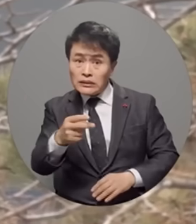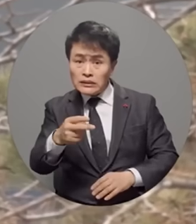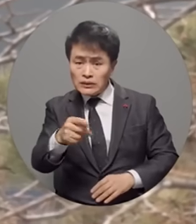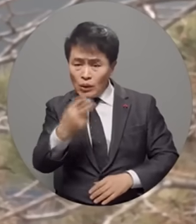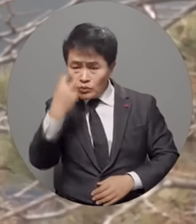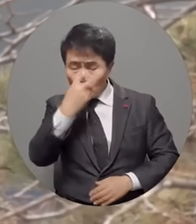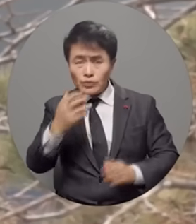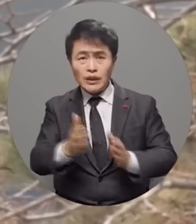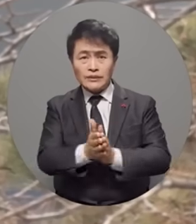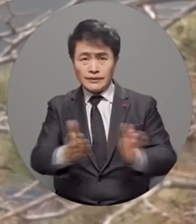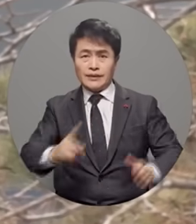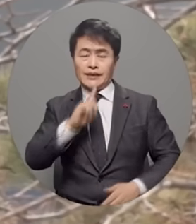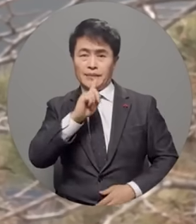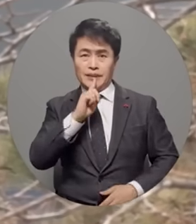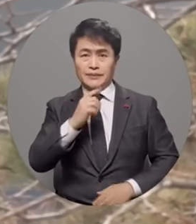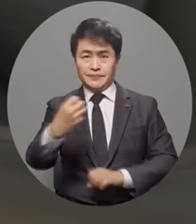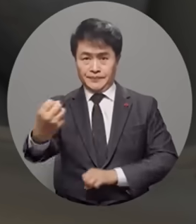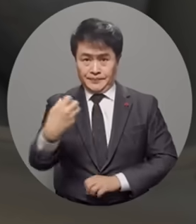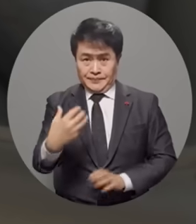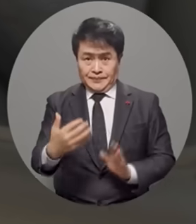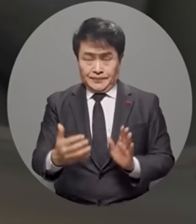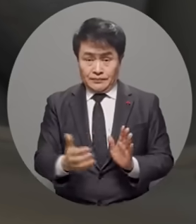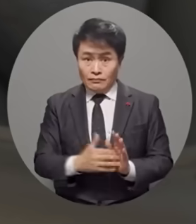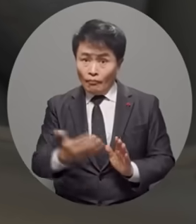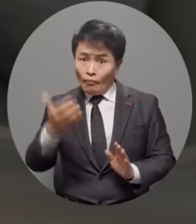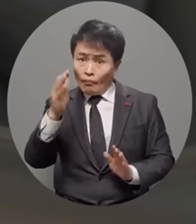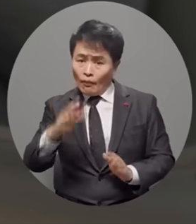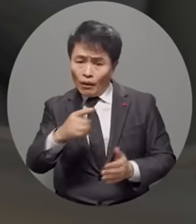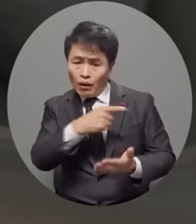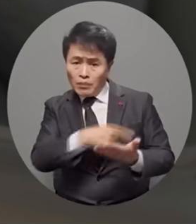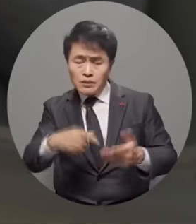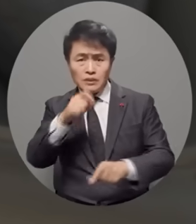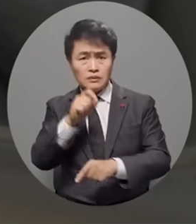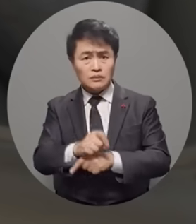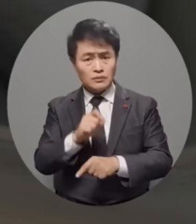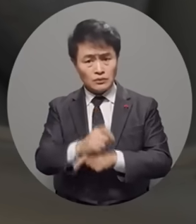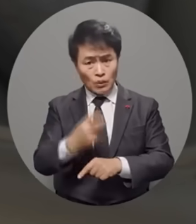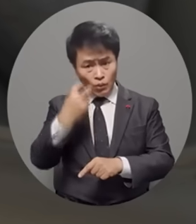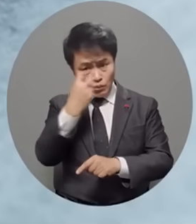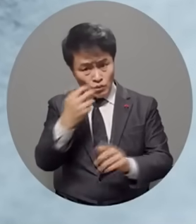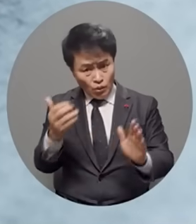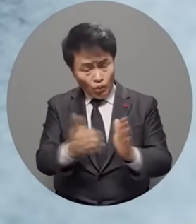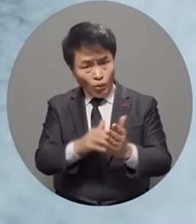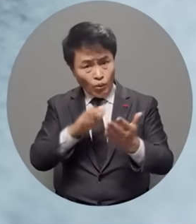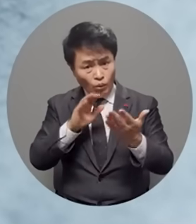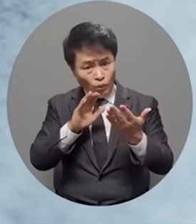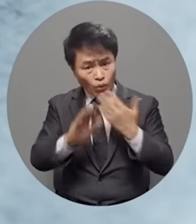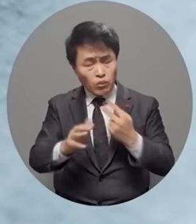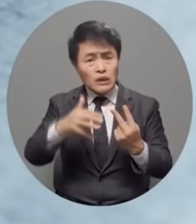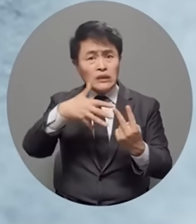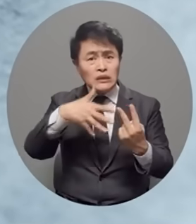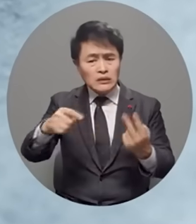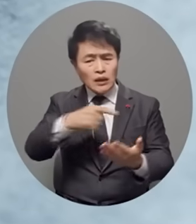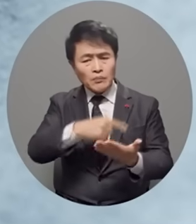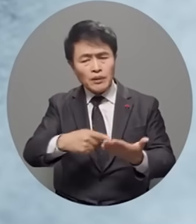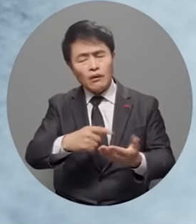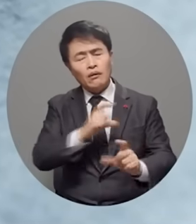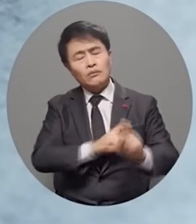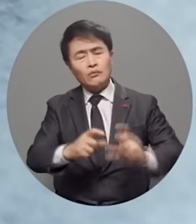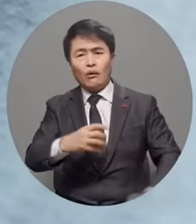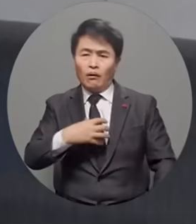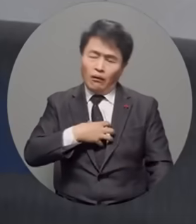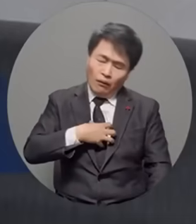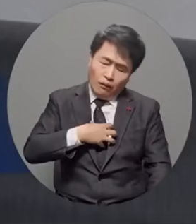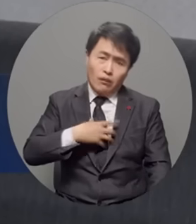조사에 착수하겠다고도 했습니다. 그런데도 피해 직원은 조사가 끝난 뒤 닥쳐올 2차 가해가 더 두렵다고